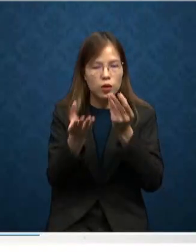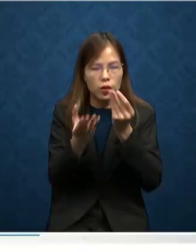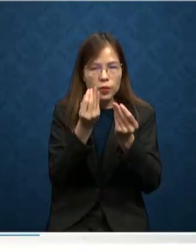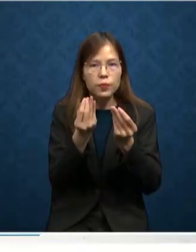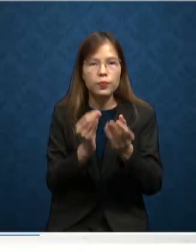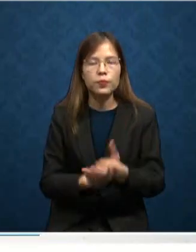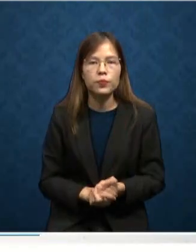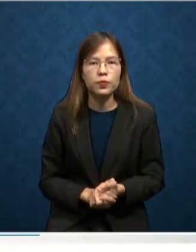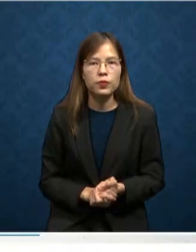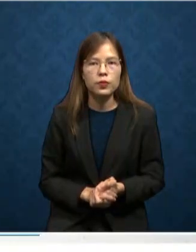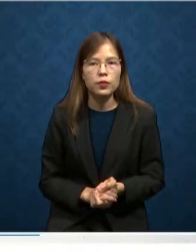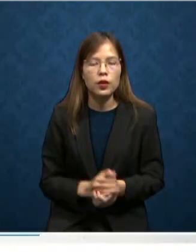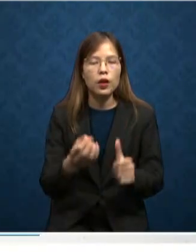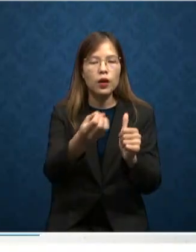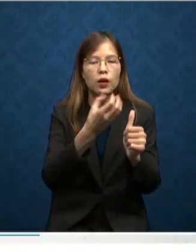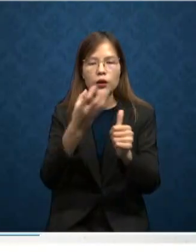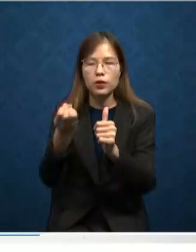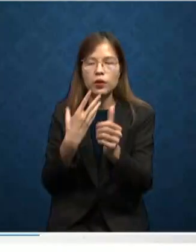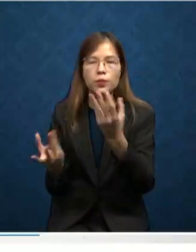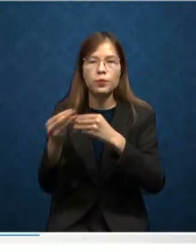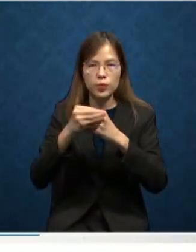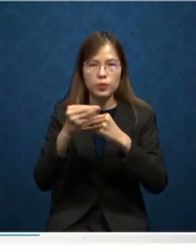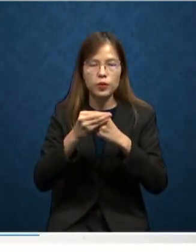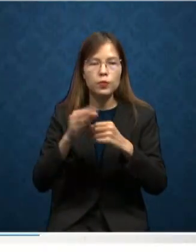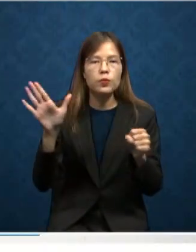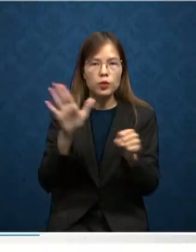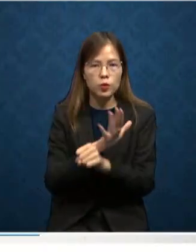ได้มีข้อคิดเห็นข้อสังเกตเพิ่มเติมที่สมบูรณ์ครับขอบพระคุณครับข